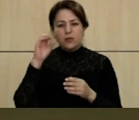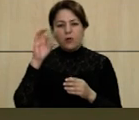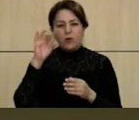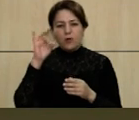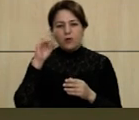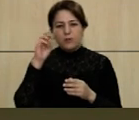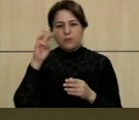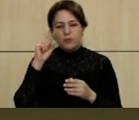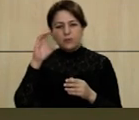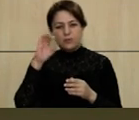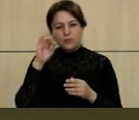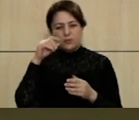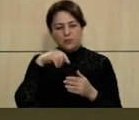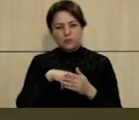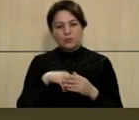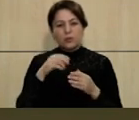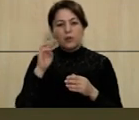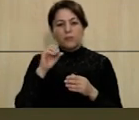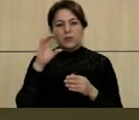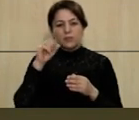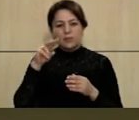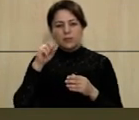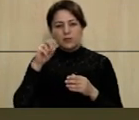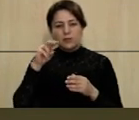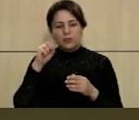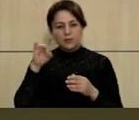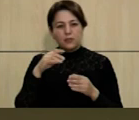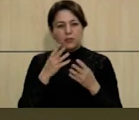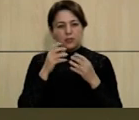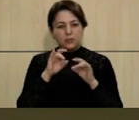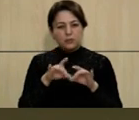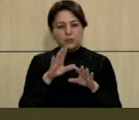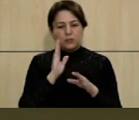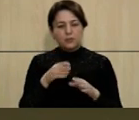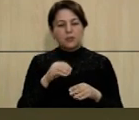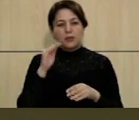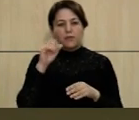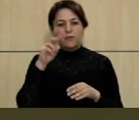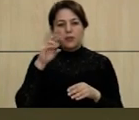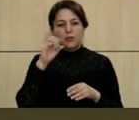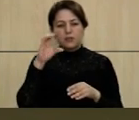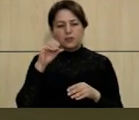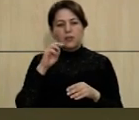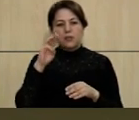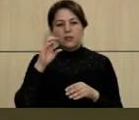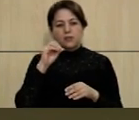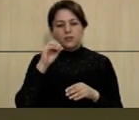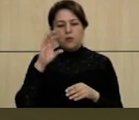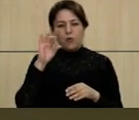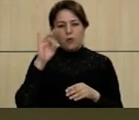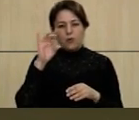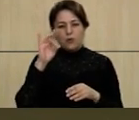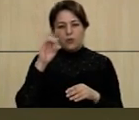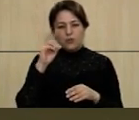masalalar yechish bilan shug'ullanamiz. Keling, avval Faris teoremasi boshlashimizdan avval